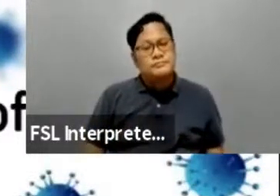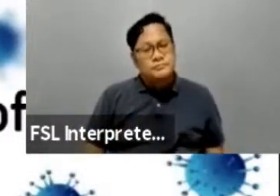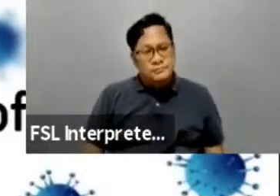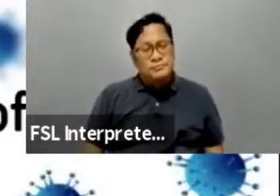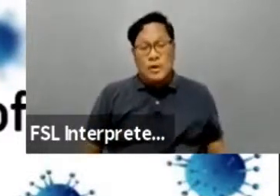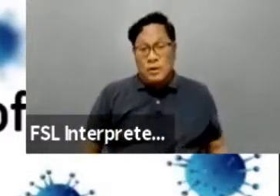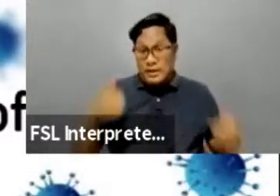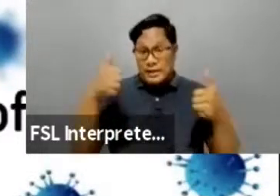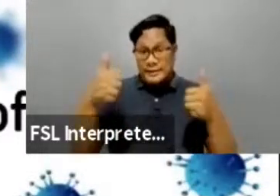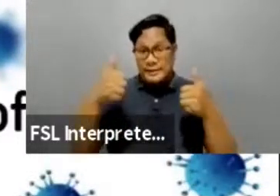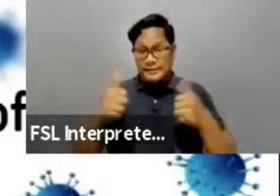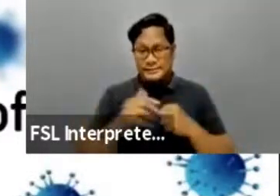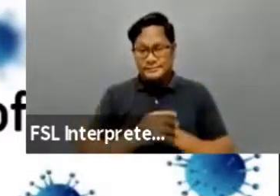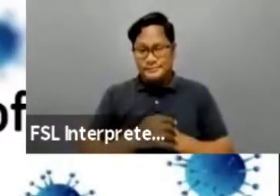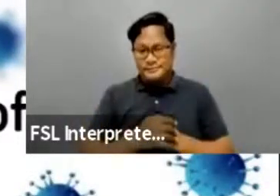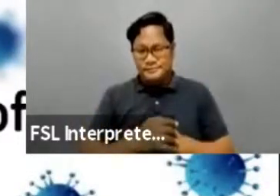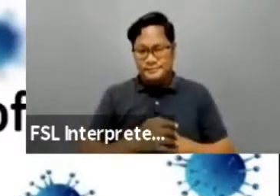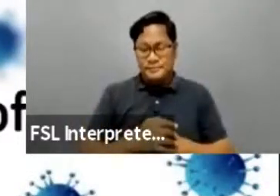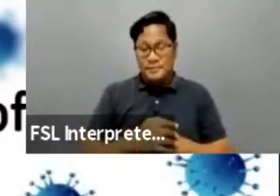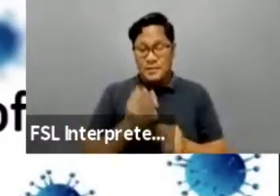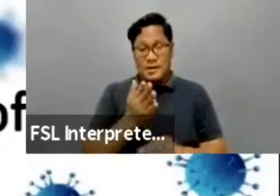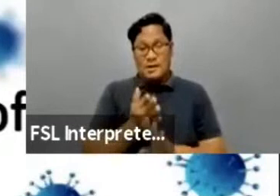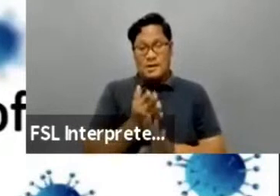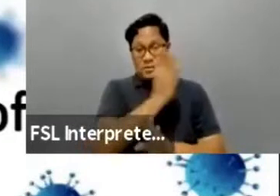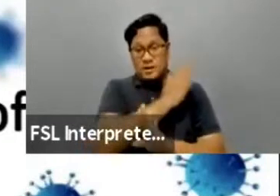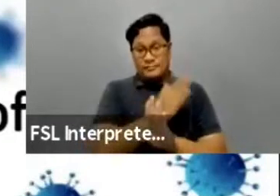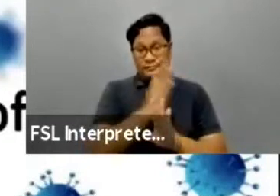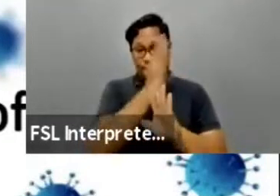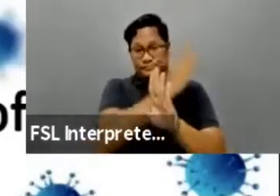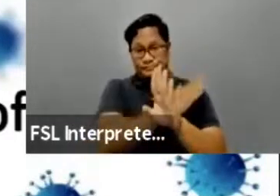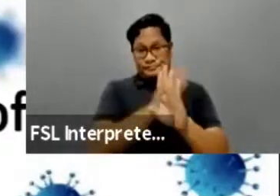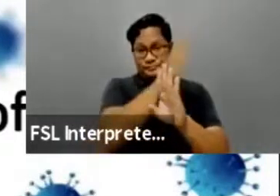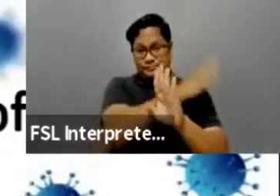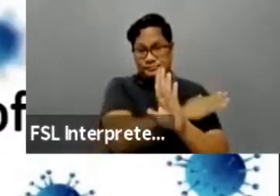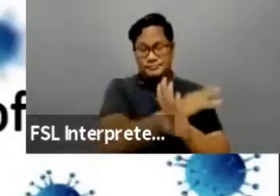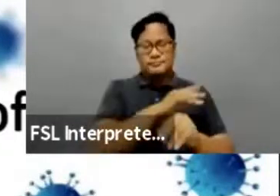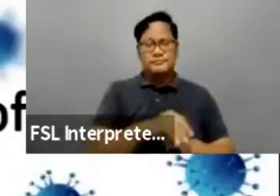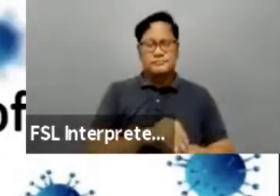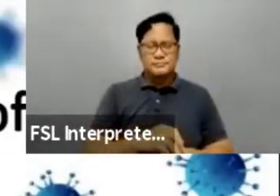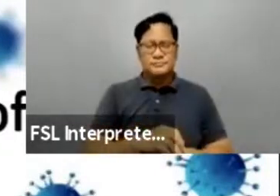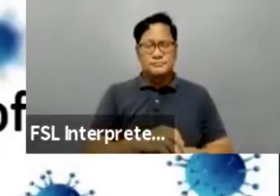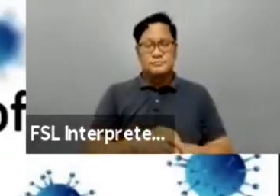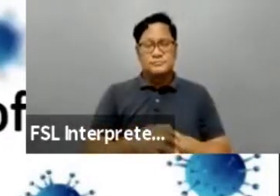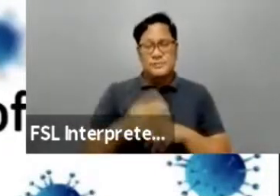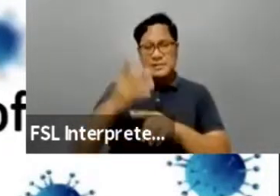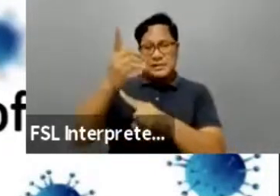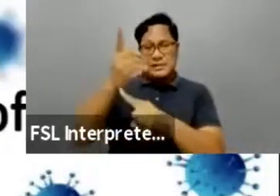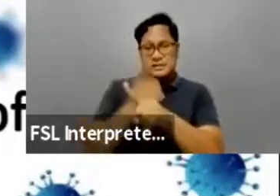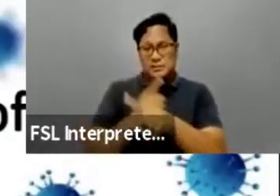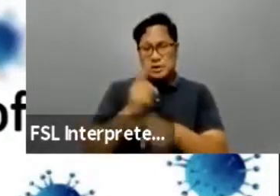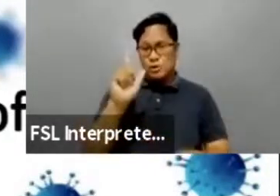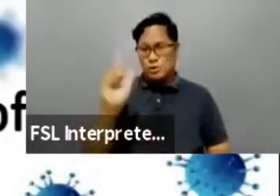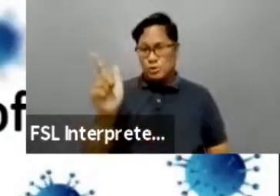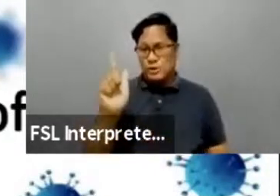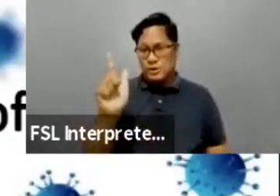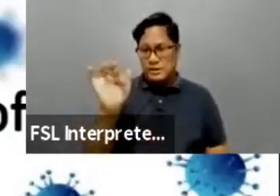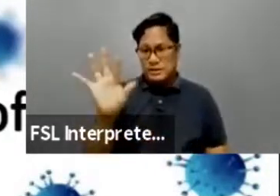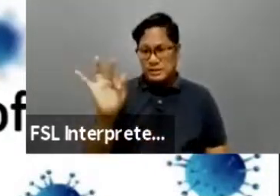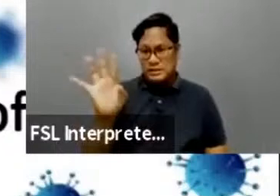Okay. Noon pong mga unang araw ng December